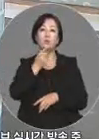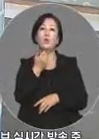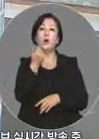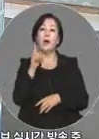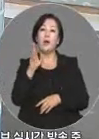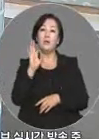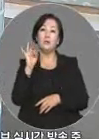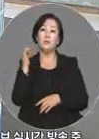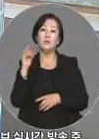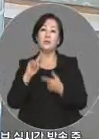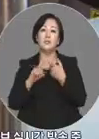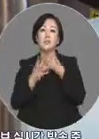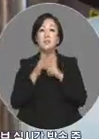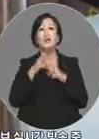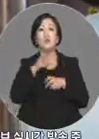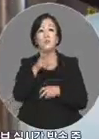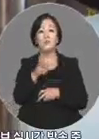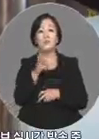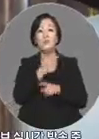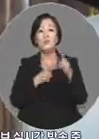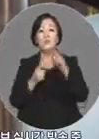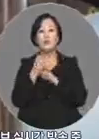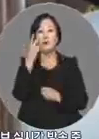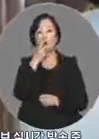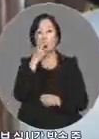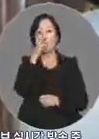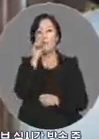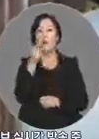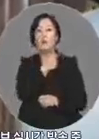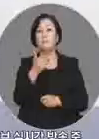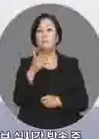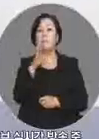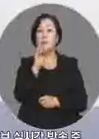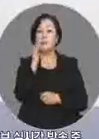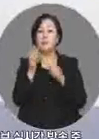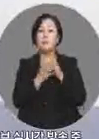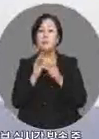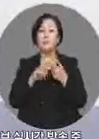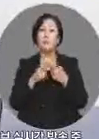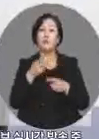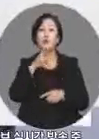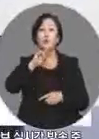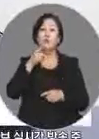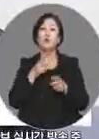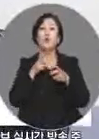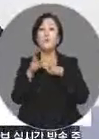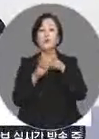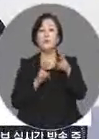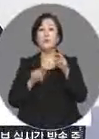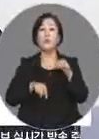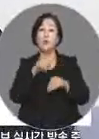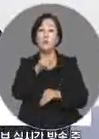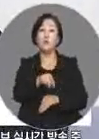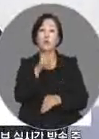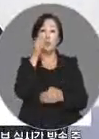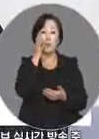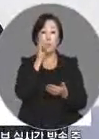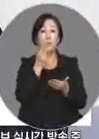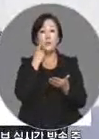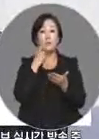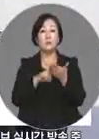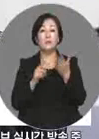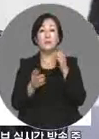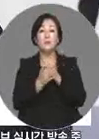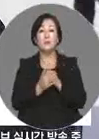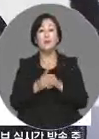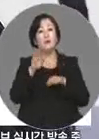버스엔 하루 종일 관람객의 발길이 끊이질 않았습니다. 수소 버스가 밖에서도 자주 돌아다니는데 이거 같은 경우는